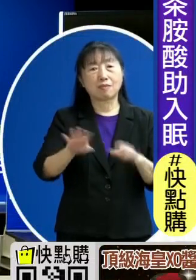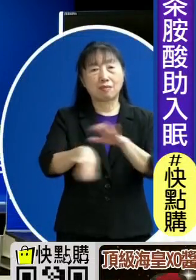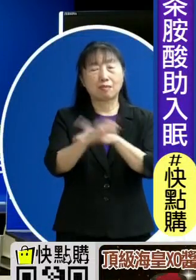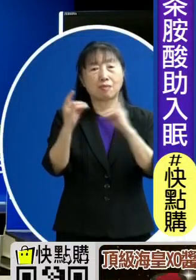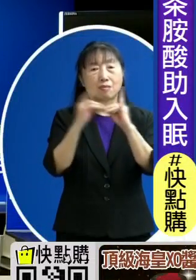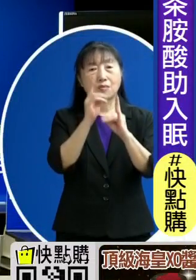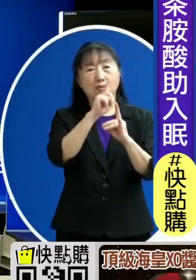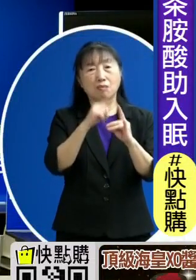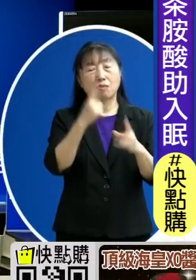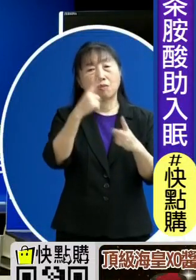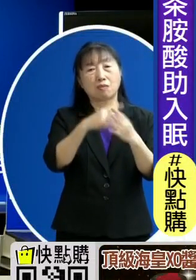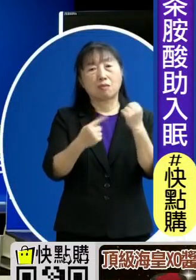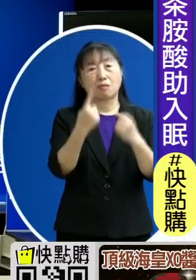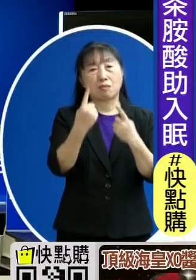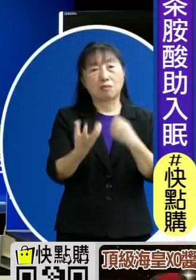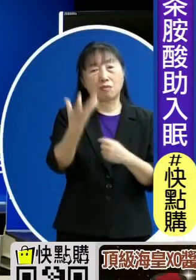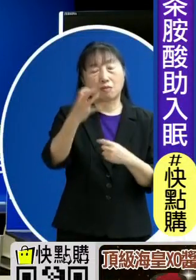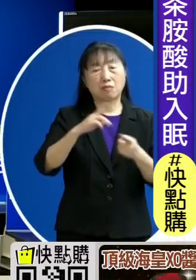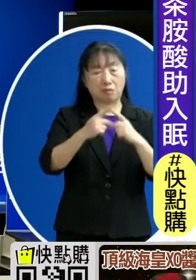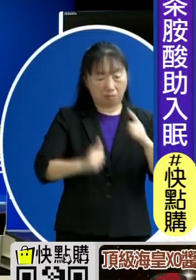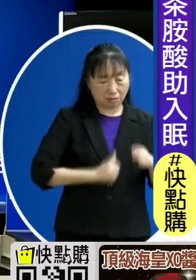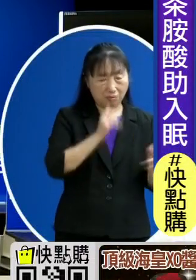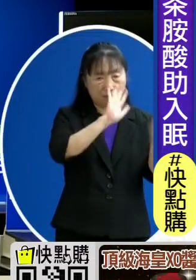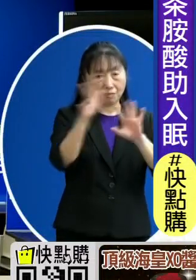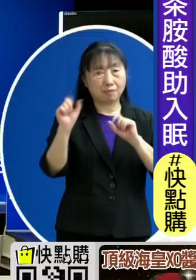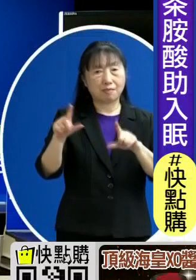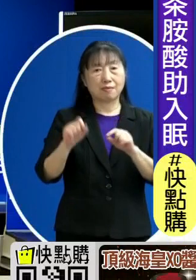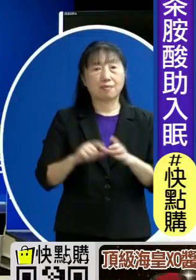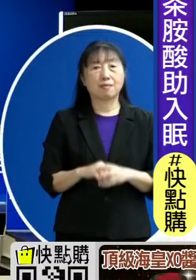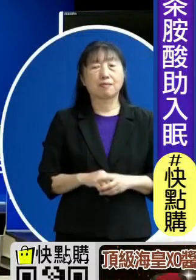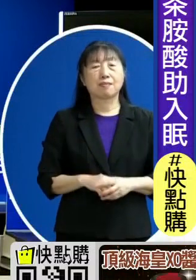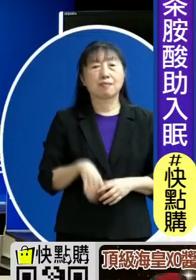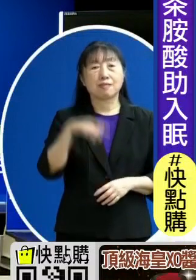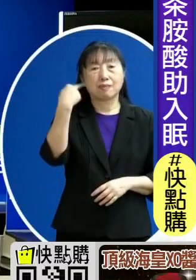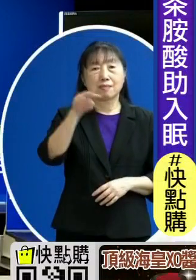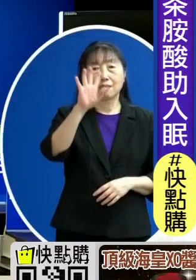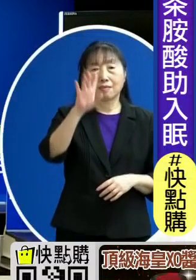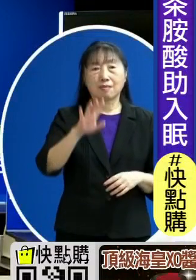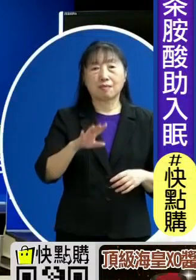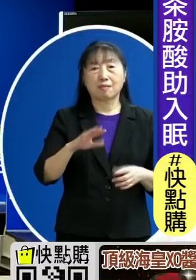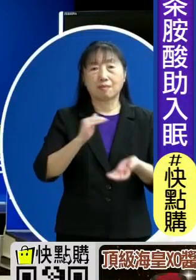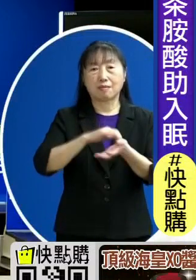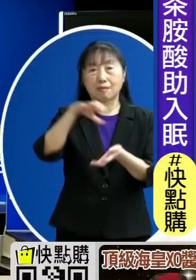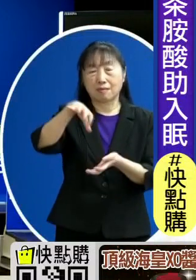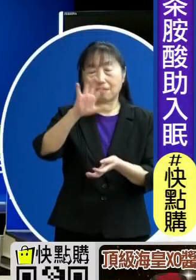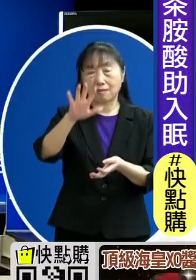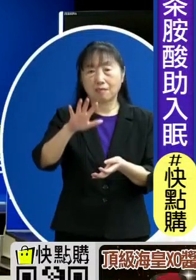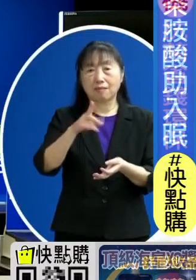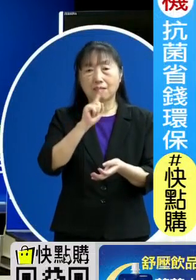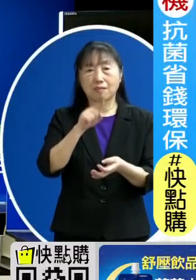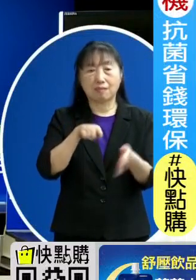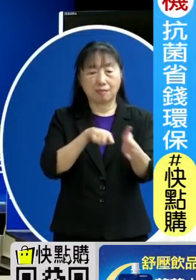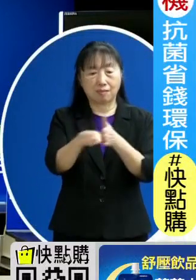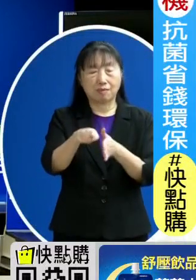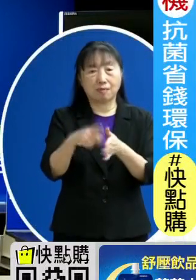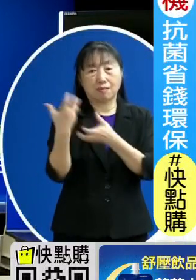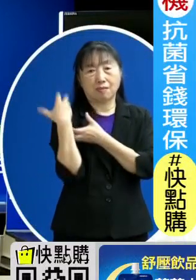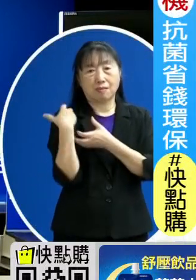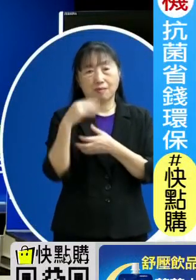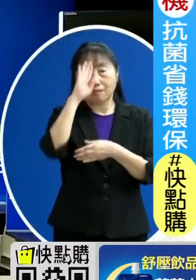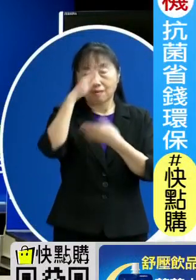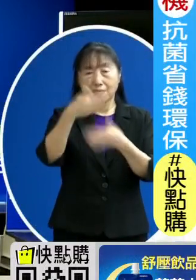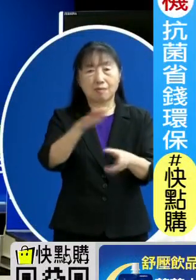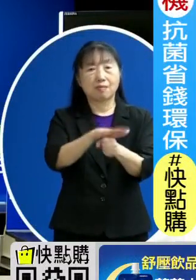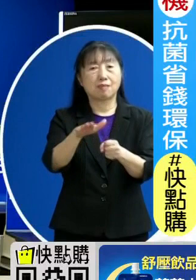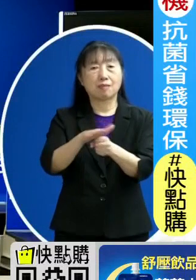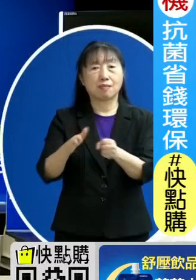一直报到4000多例了。除了增加他个人声量跟曝光率之外，你告诉他有任何意义吗？没有啊。他报几千例，民众有感吗？